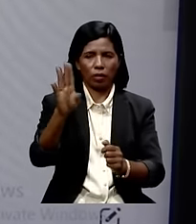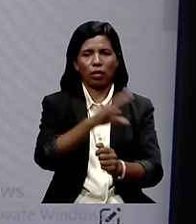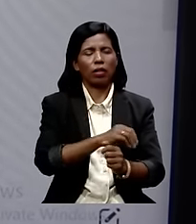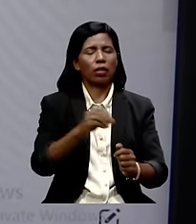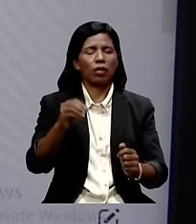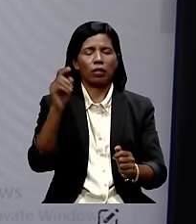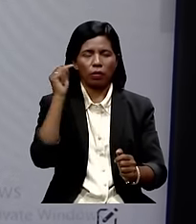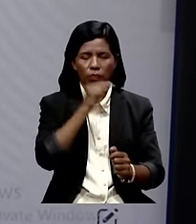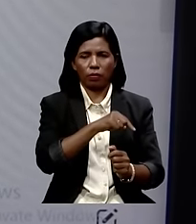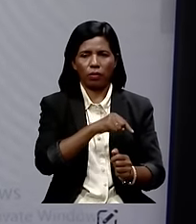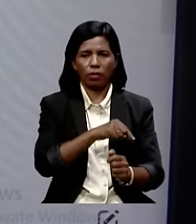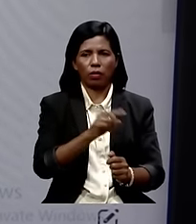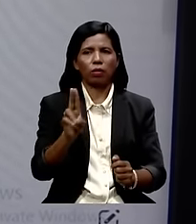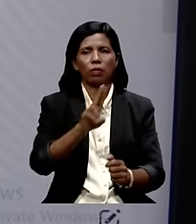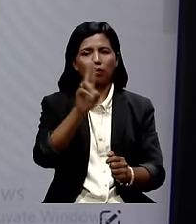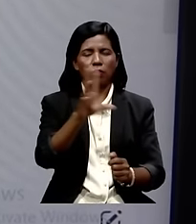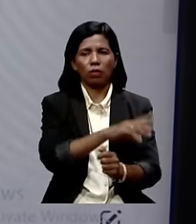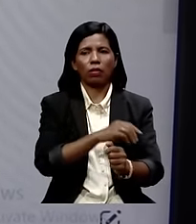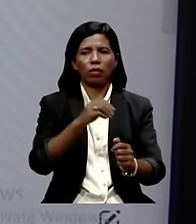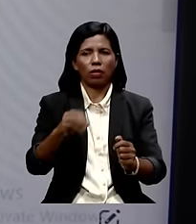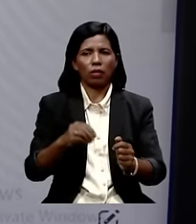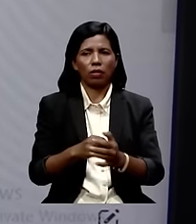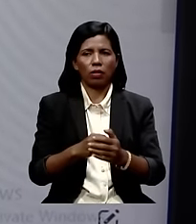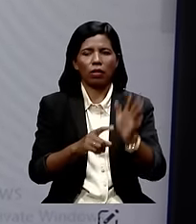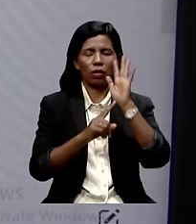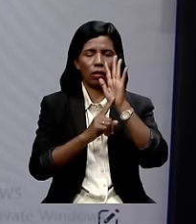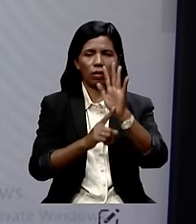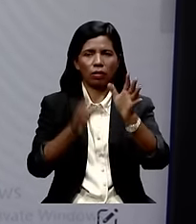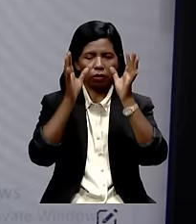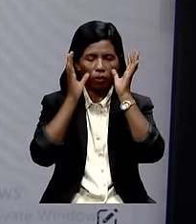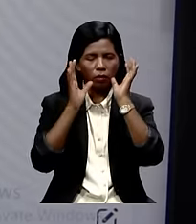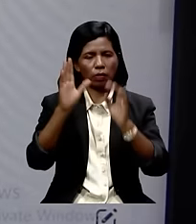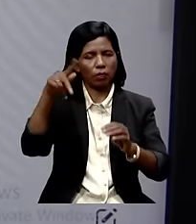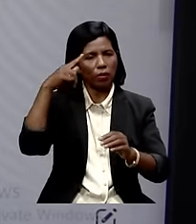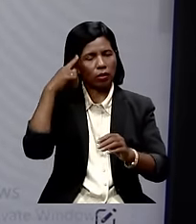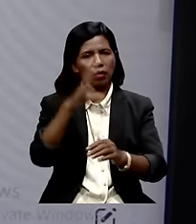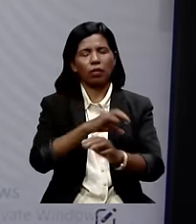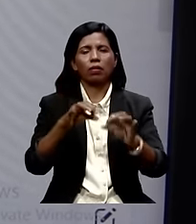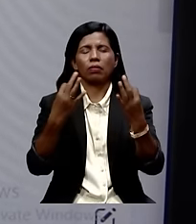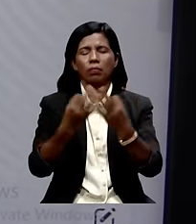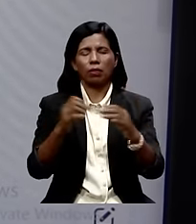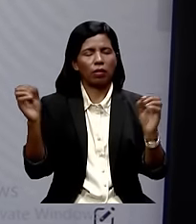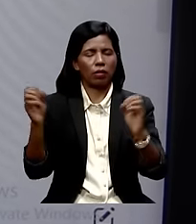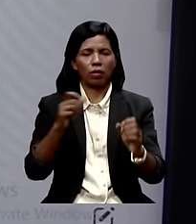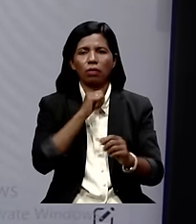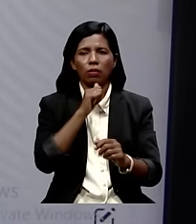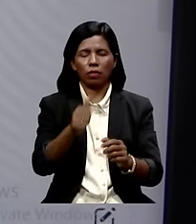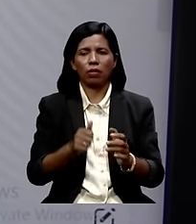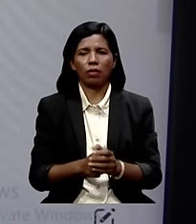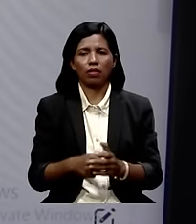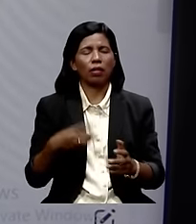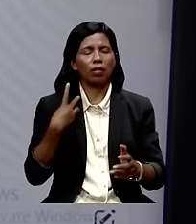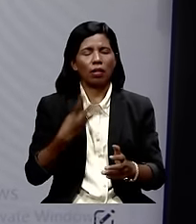mana ne si jane uja me si kriste jane saya kalau si jane matira politiku ne ba mas fani lah si muda asi ne sosarasi